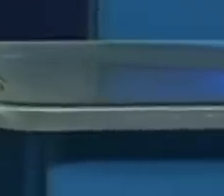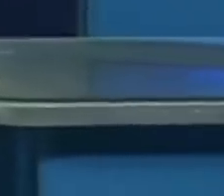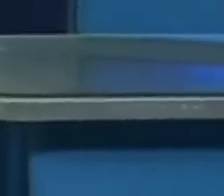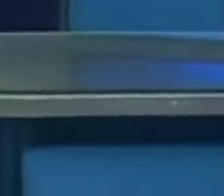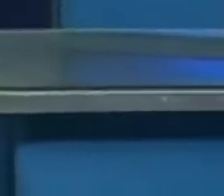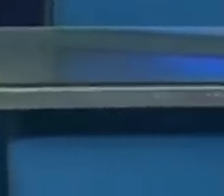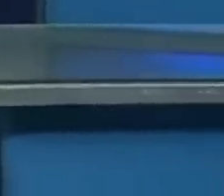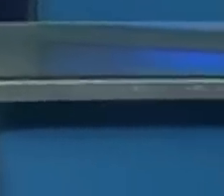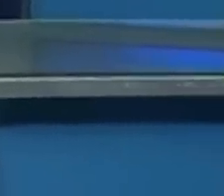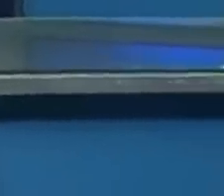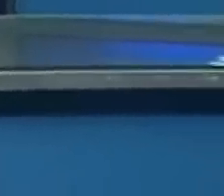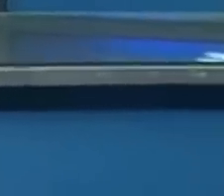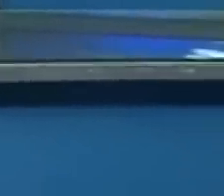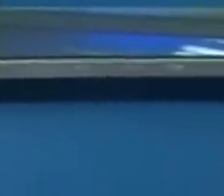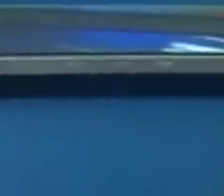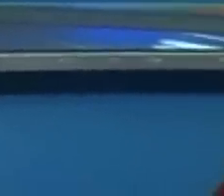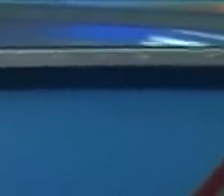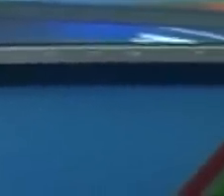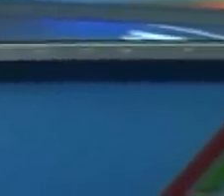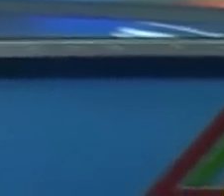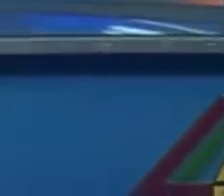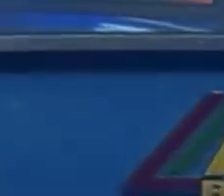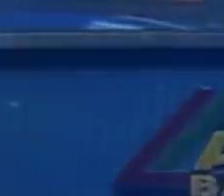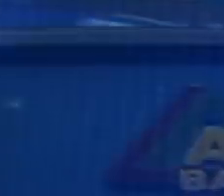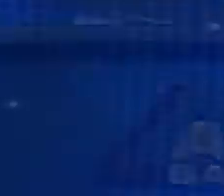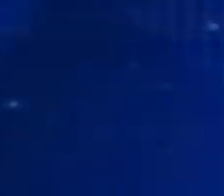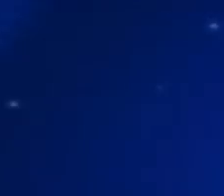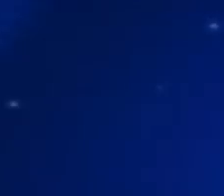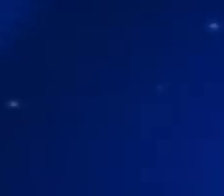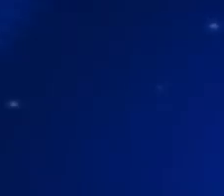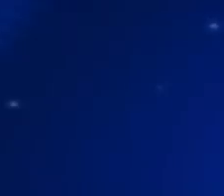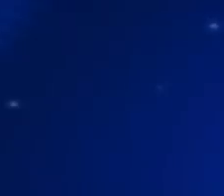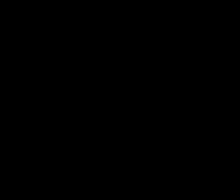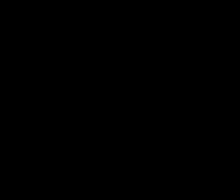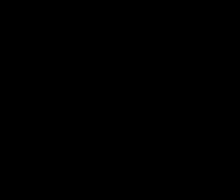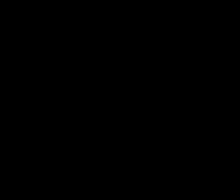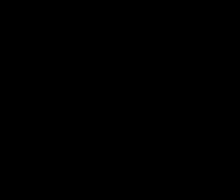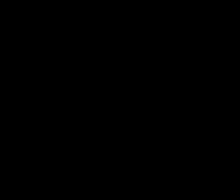বাংলা সংবাদ ইউটিউবে দেখতে ব্রাউজ করুন ইউটিউব/ATN Bangla। ধন্যবাদ।